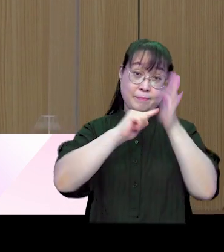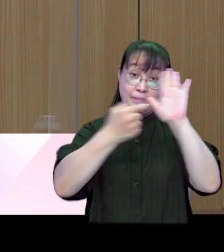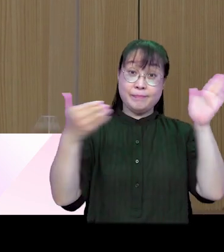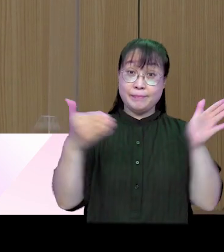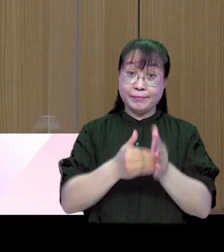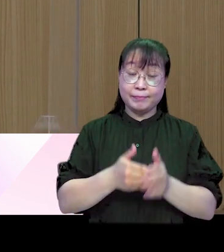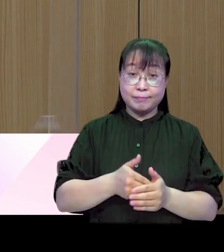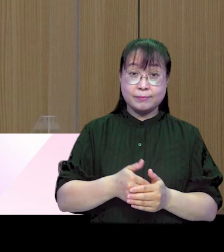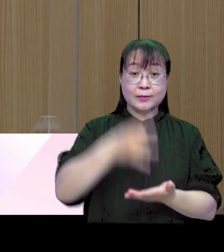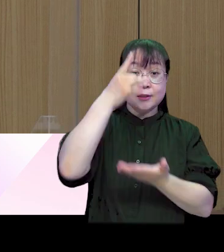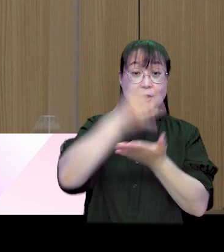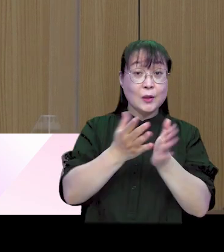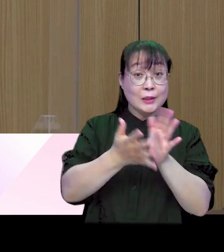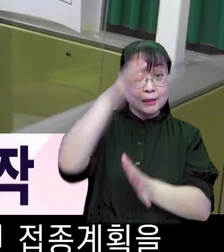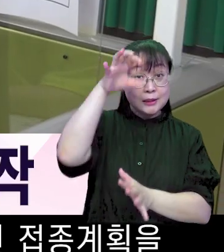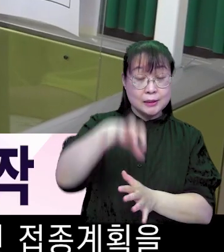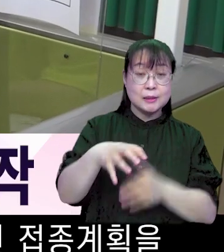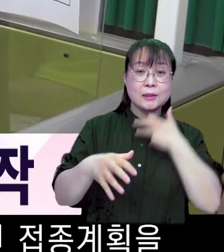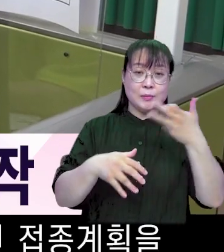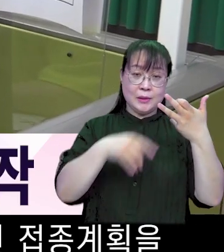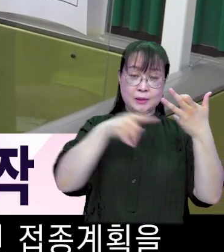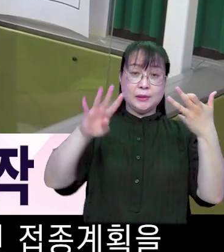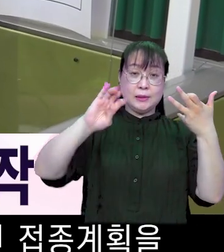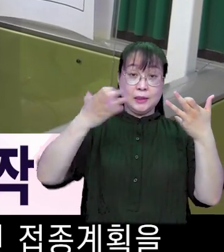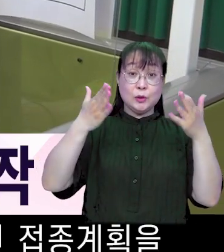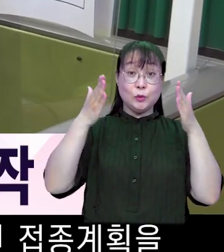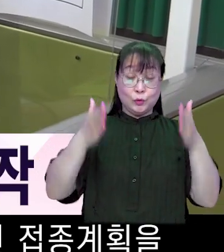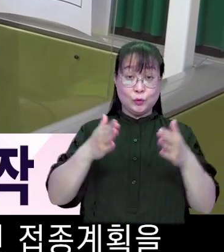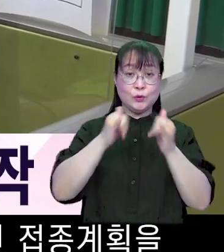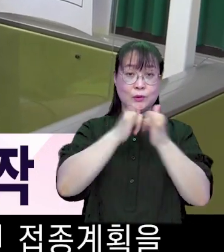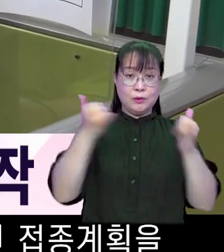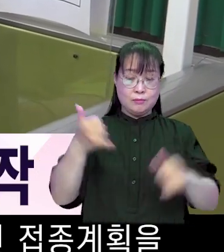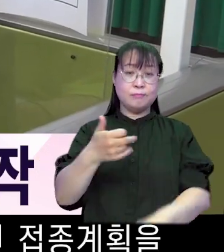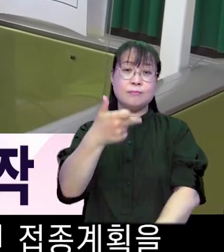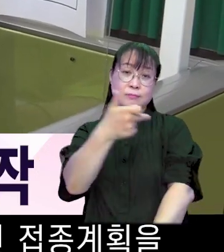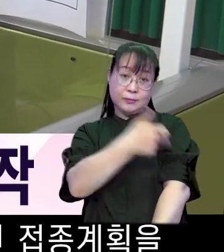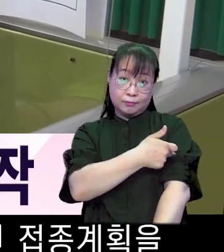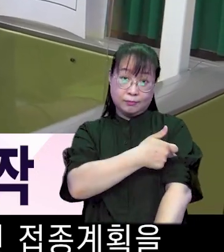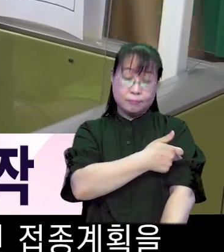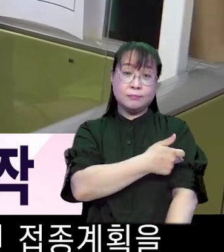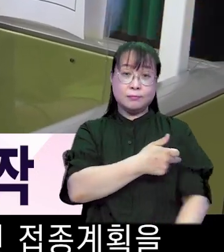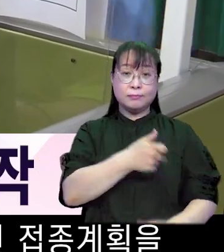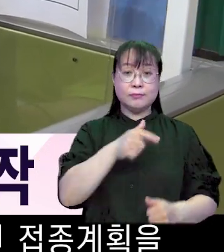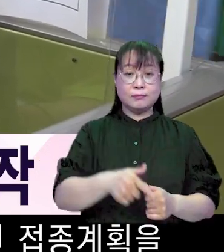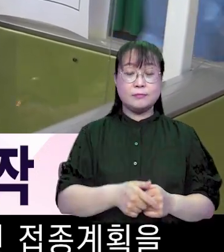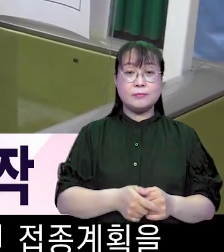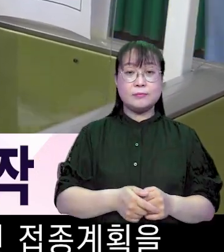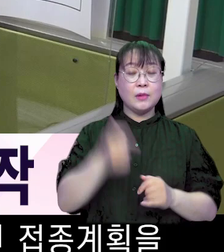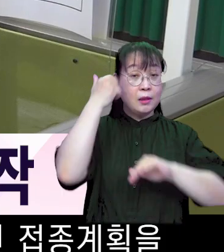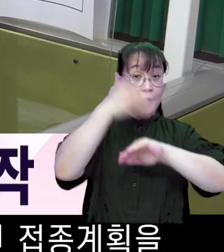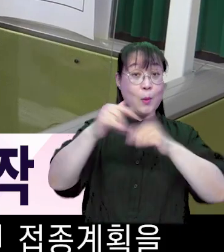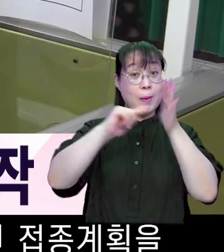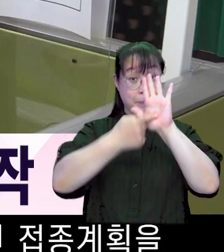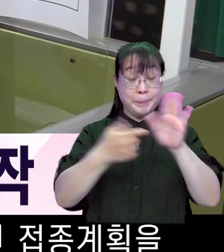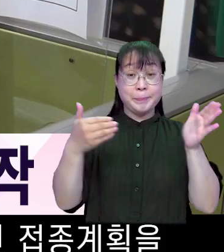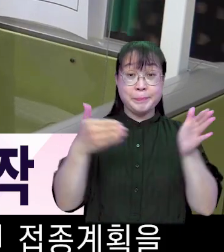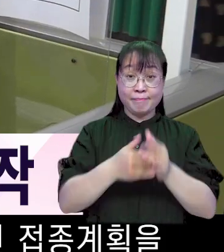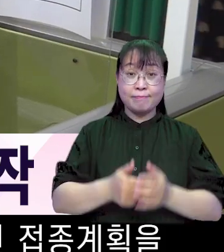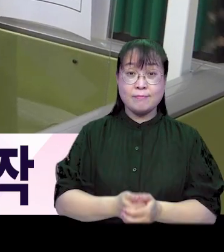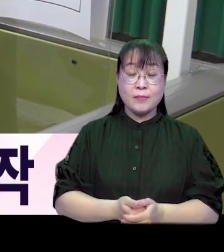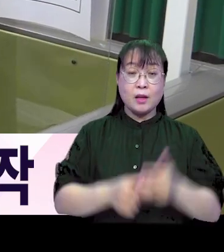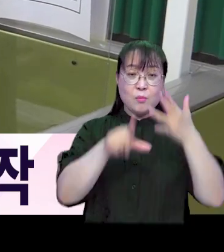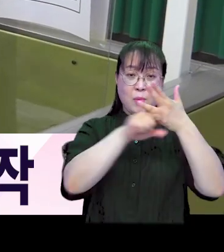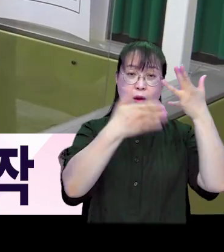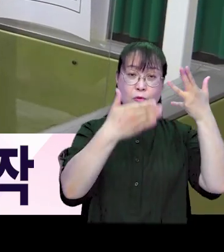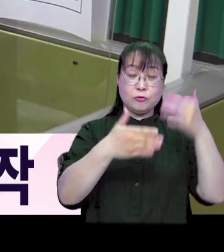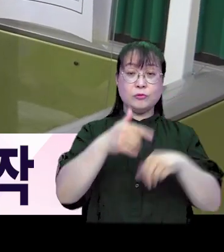점검을 실시하겠다고 밝혔습니다. 한편 천안시에서도 18세에서 49세 대상으로 하는 코로나19 백신 접종